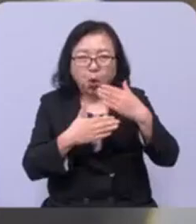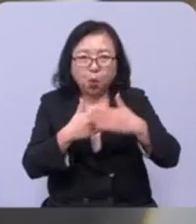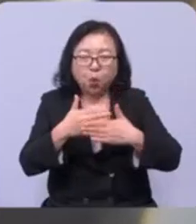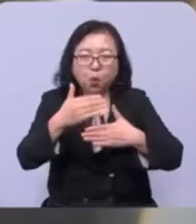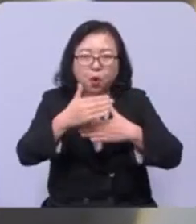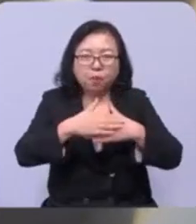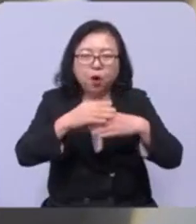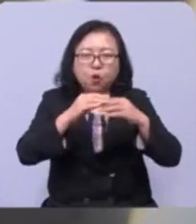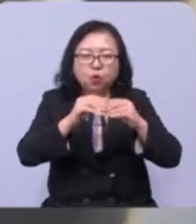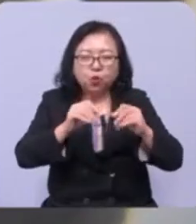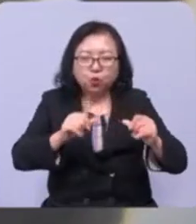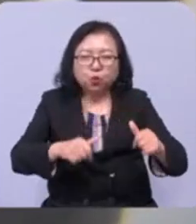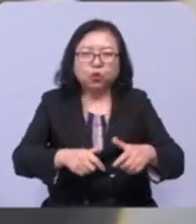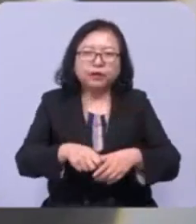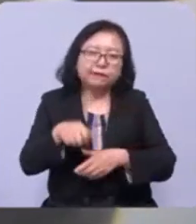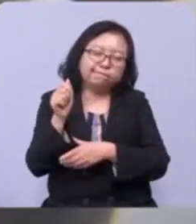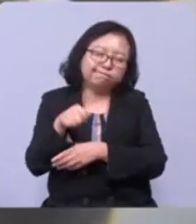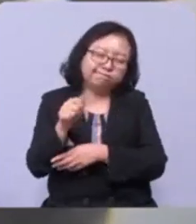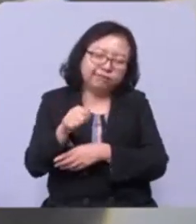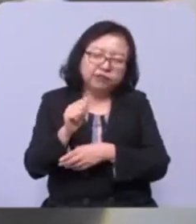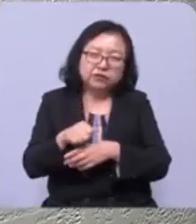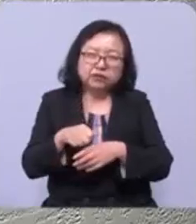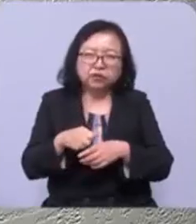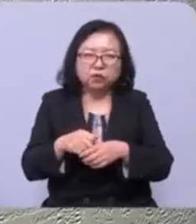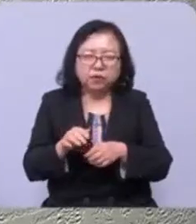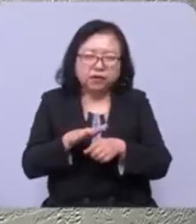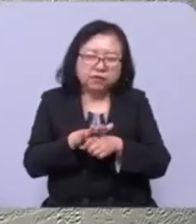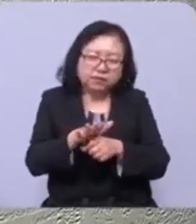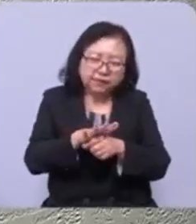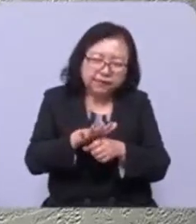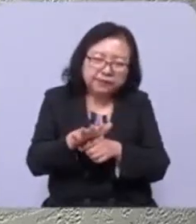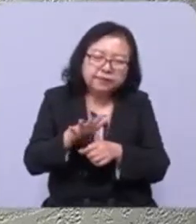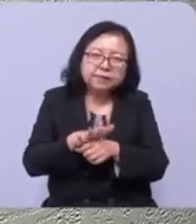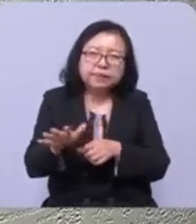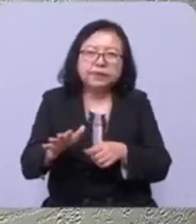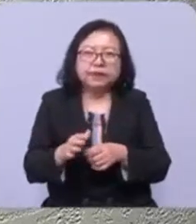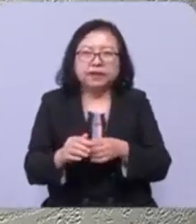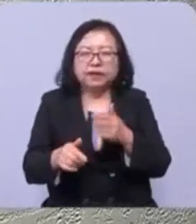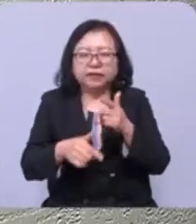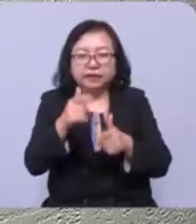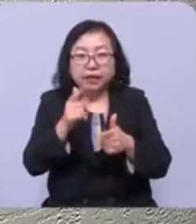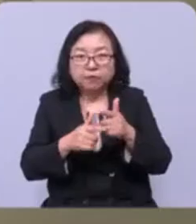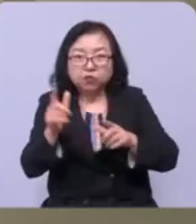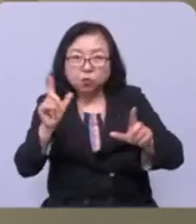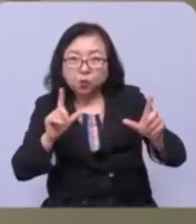뒤 두드리고 갈아 다양한 색감으로 나무 문양을 만들었습니다.